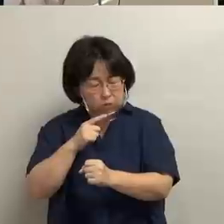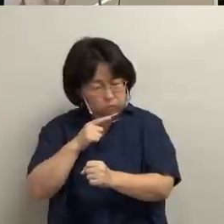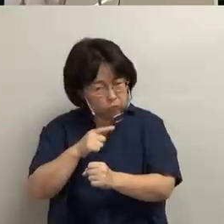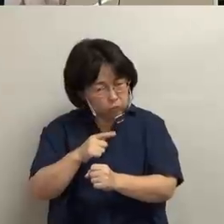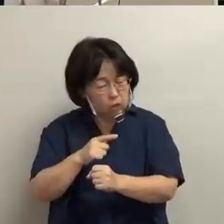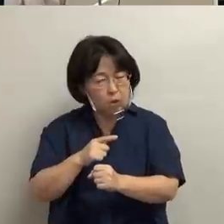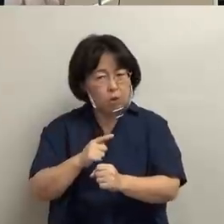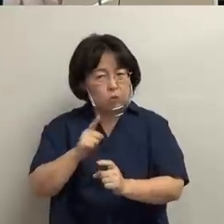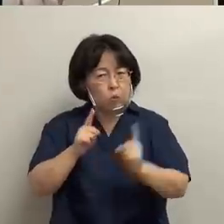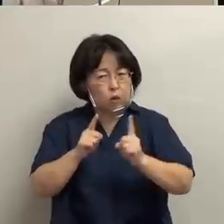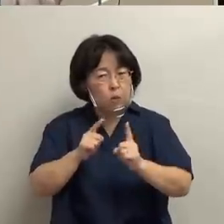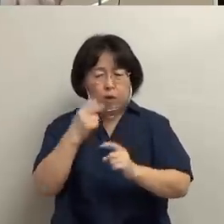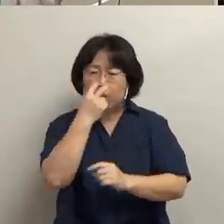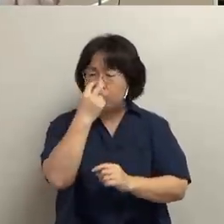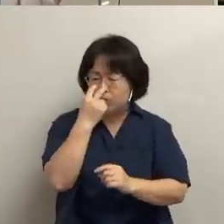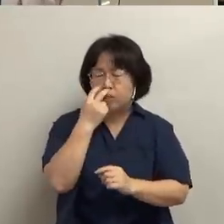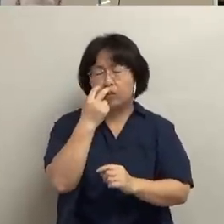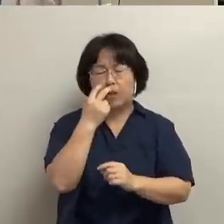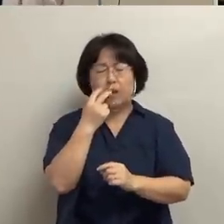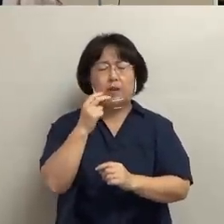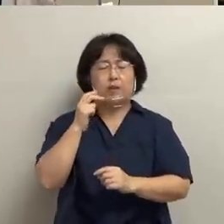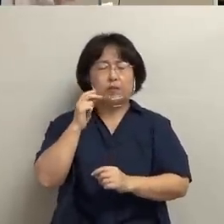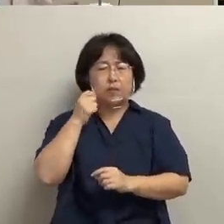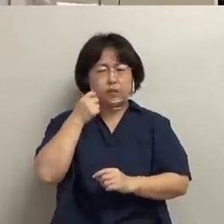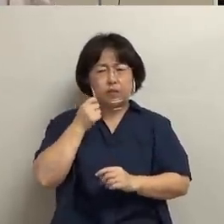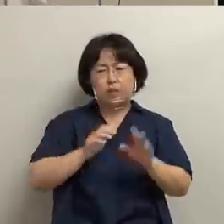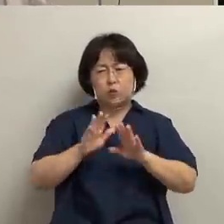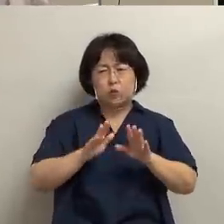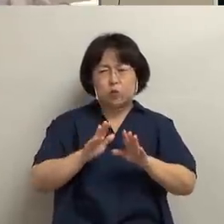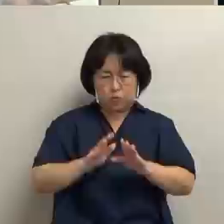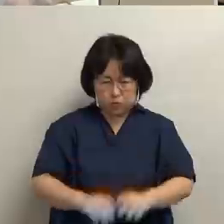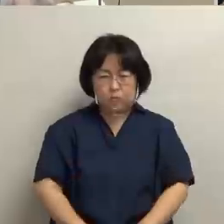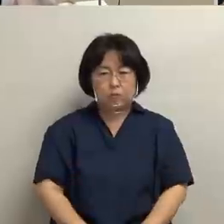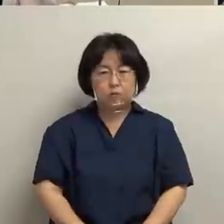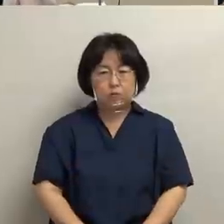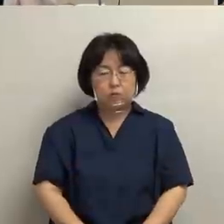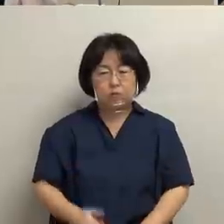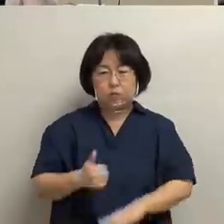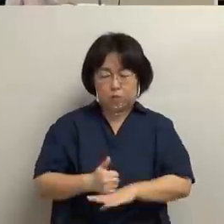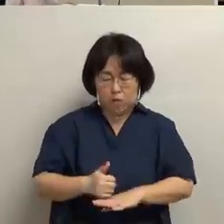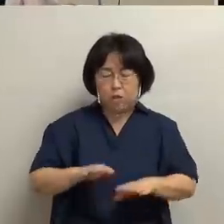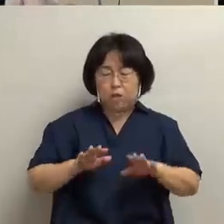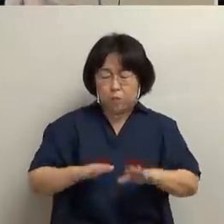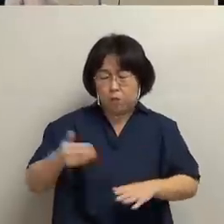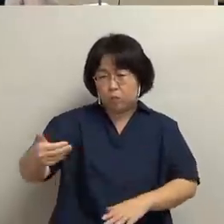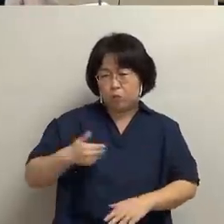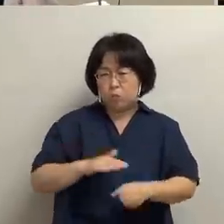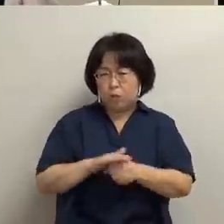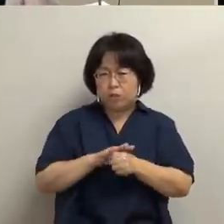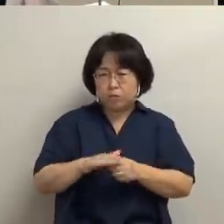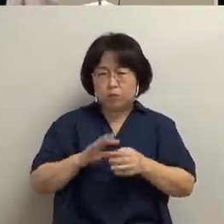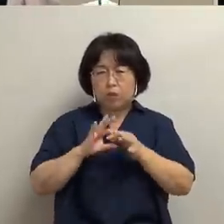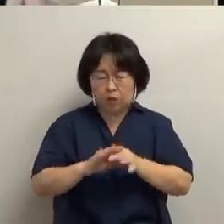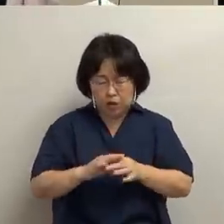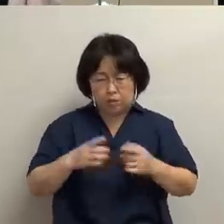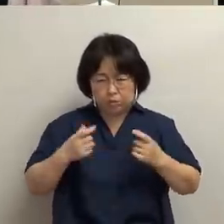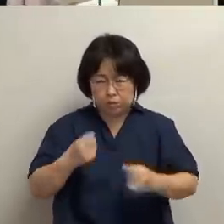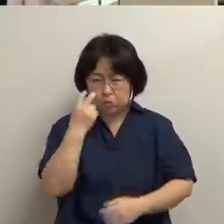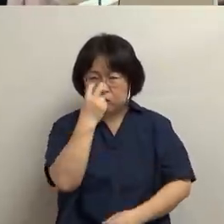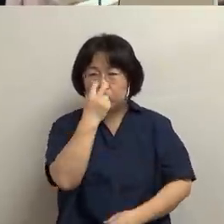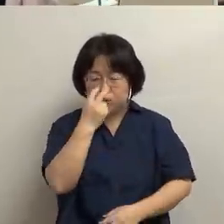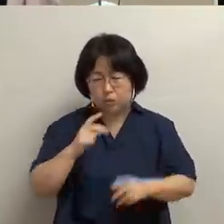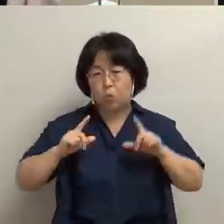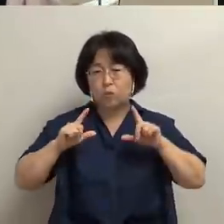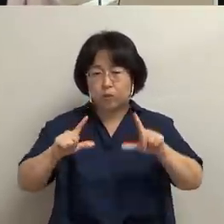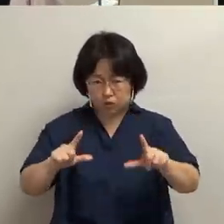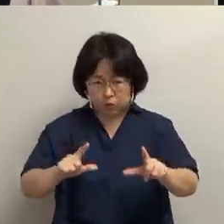かちょっとせません確認月得ており大変で申し上げませんでちょっと大事なことだから我々にとっても有用な情報なんで確認してお